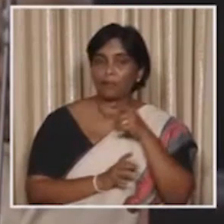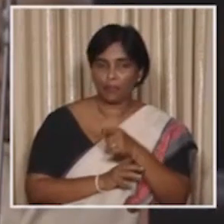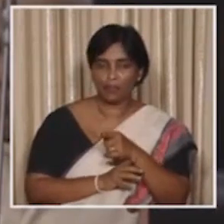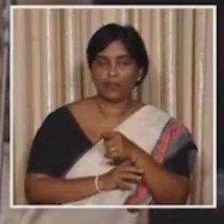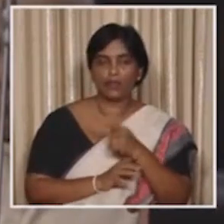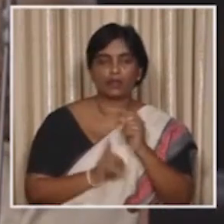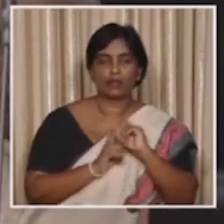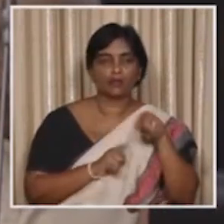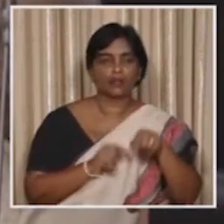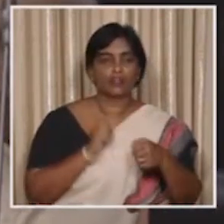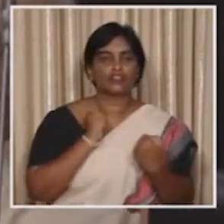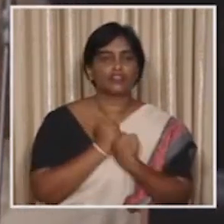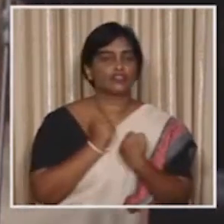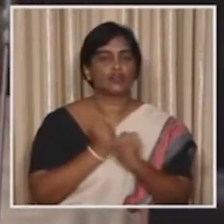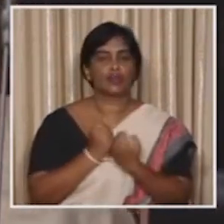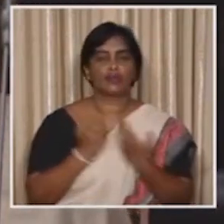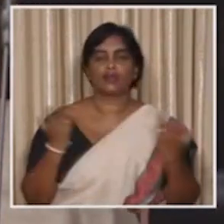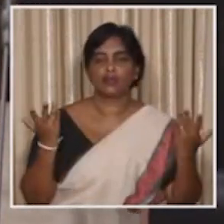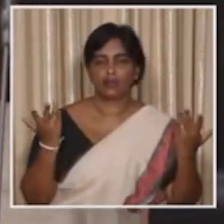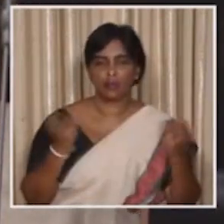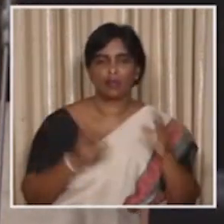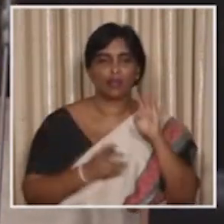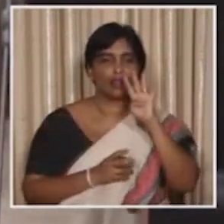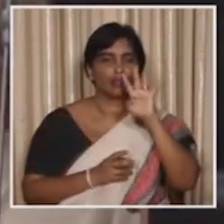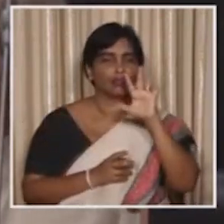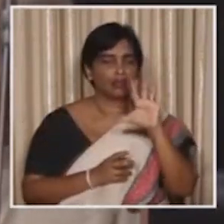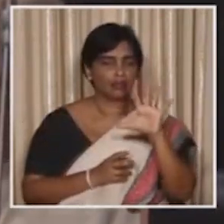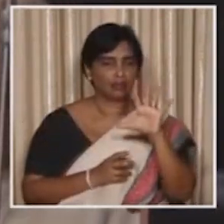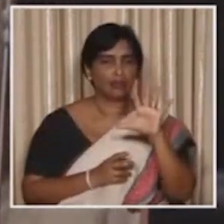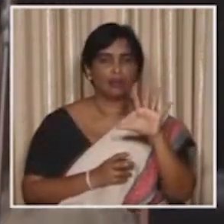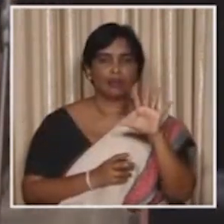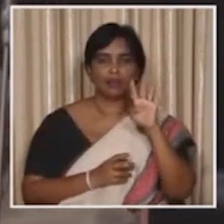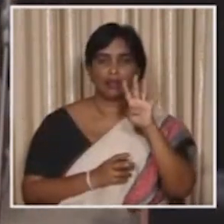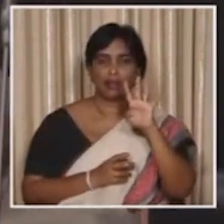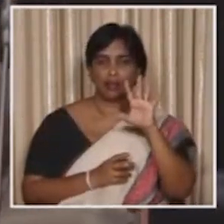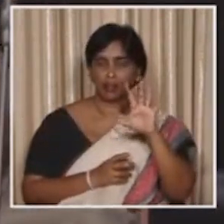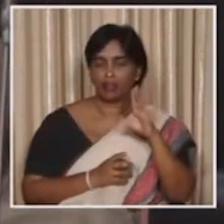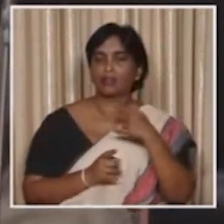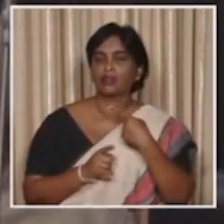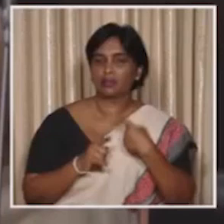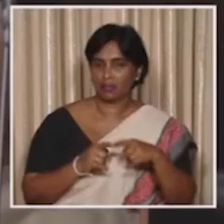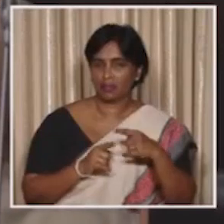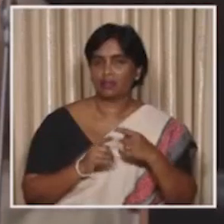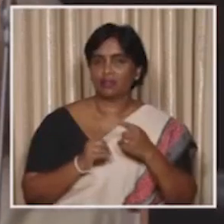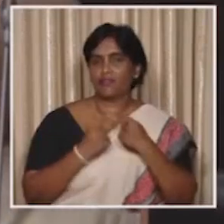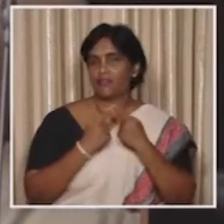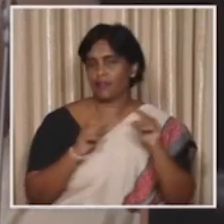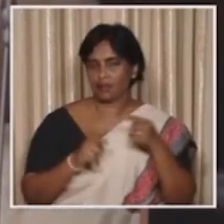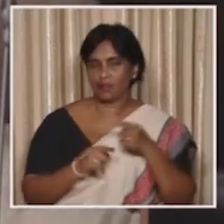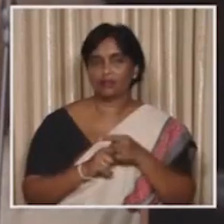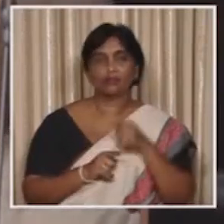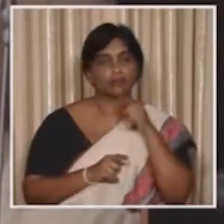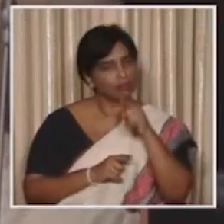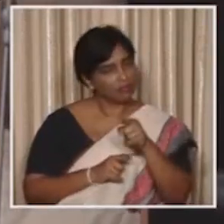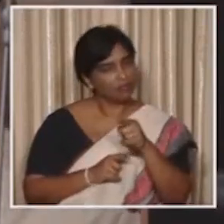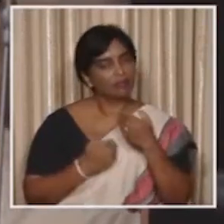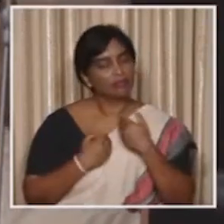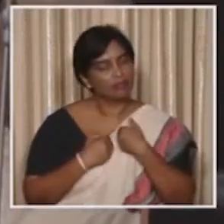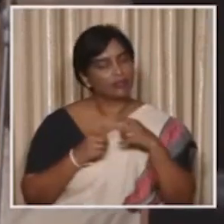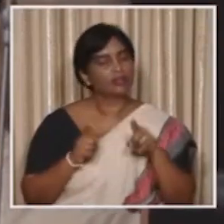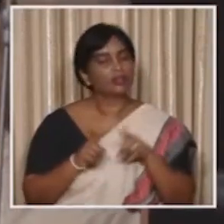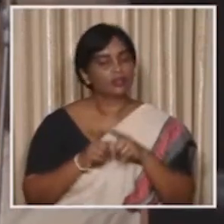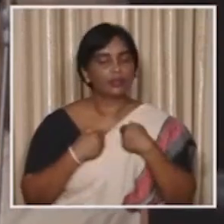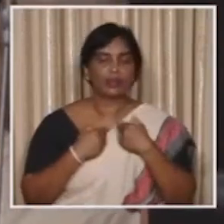මේ සභාවේ සහයෝගය නැහැ කියලා. 45 දෙනෙක් 45ක තියෙන්නේ වෙනස. ඉතින් ඔබතුමන්ලටත් මම ඒ